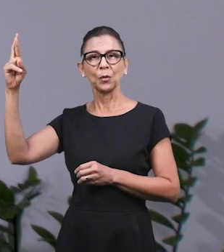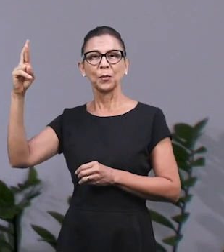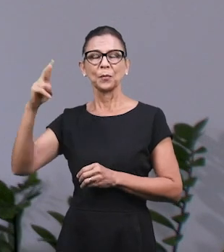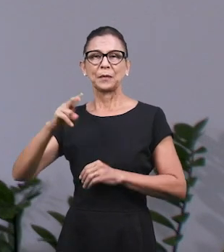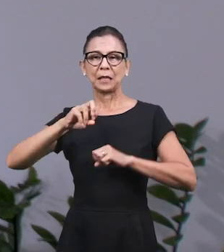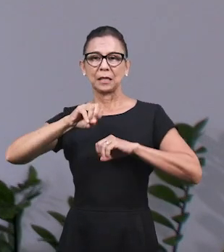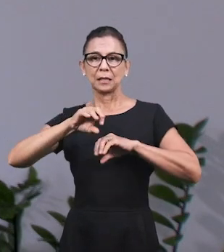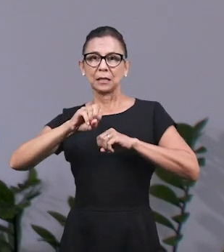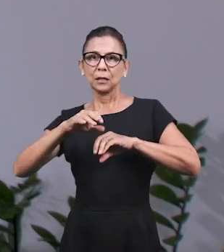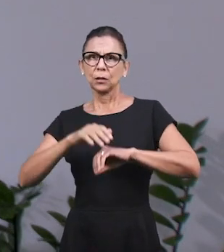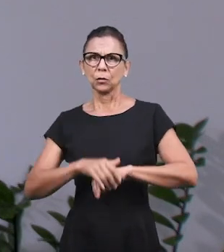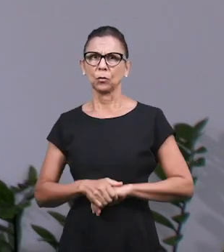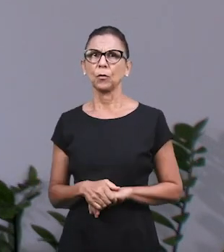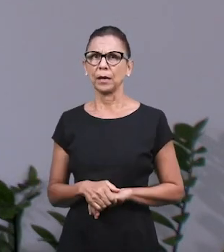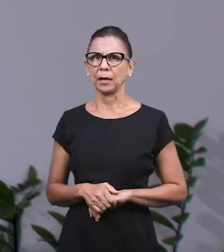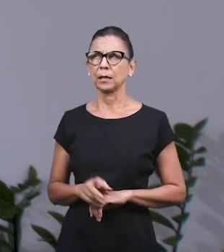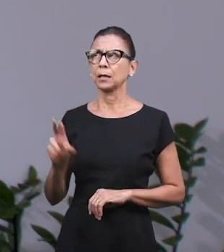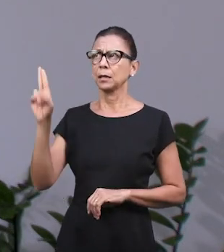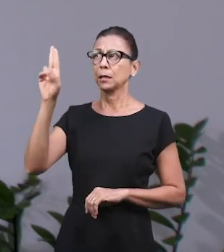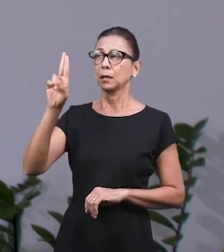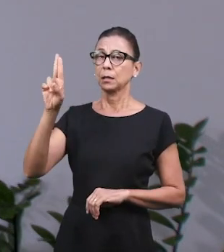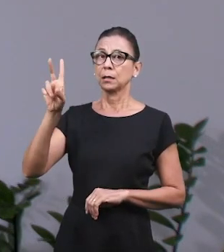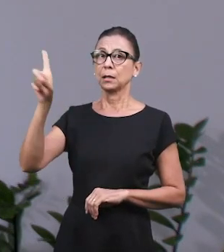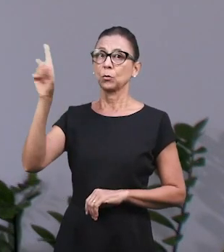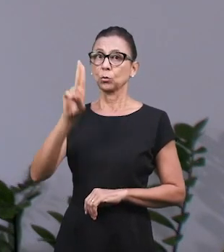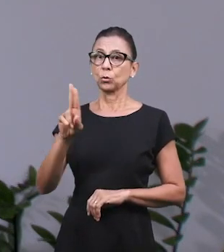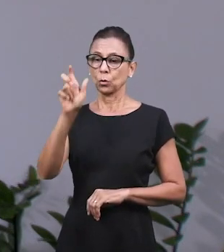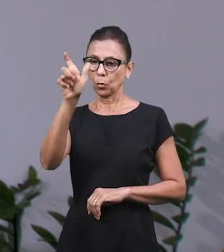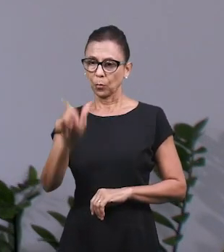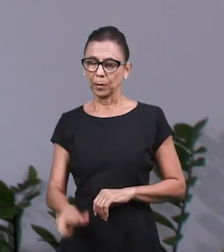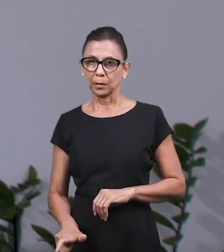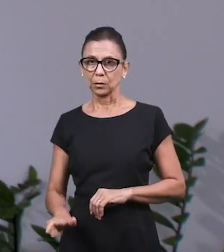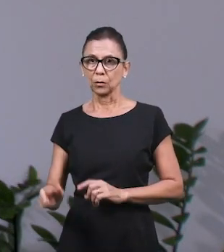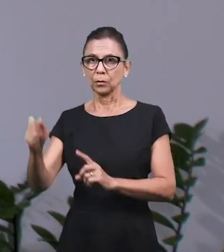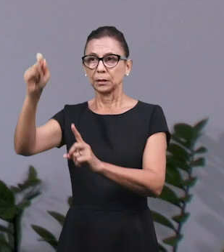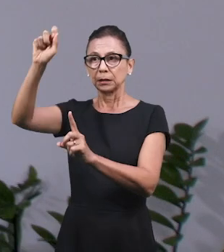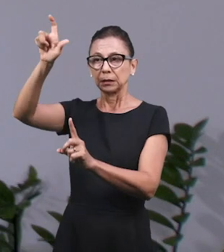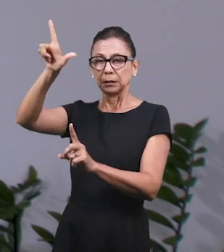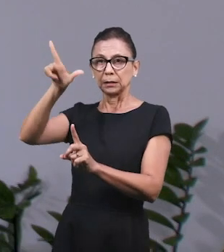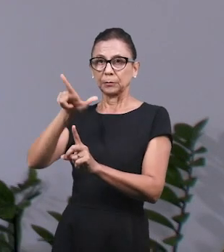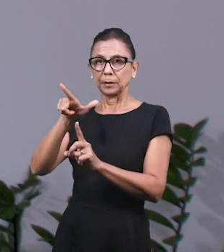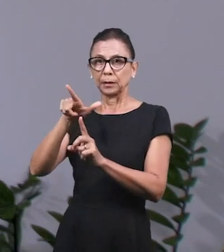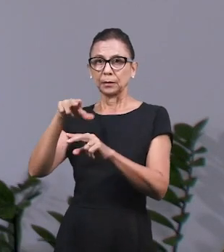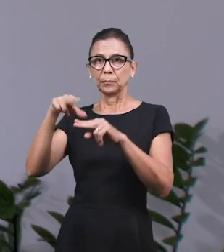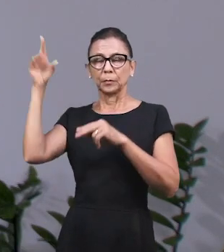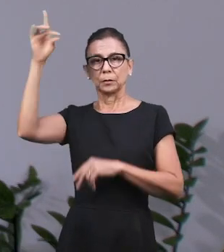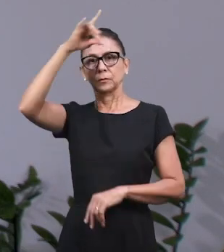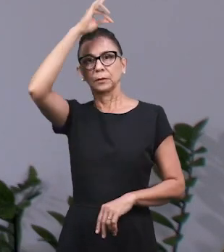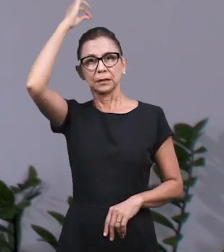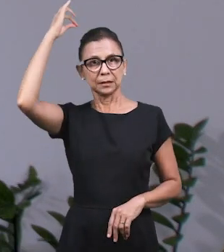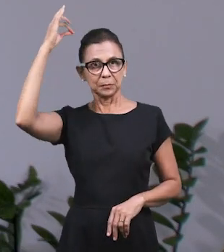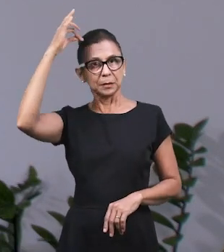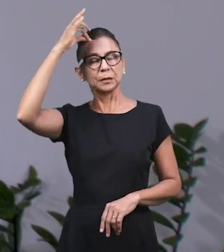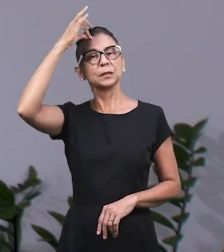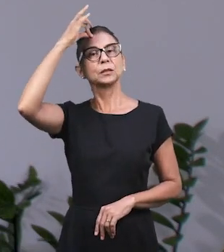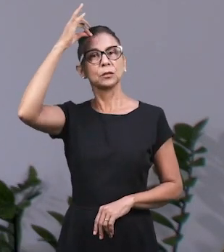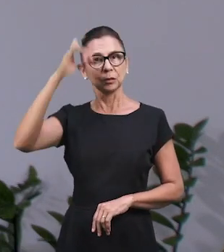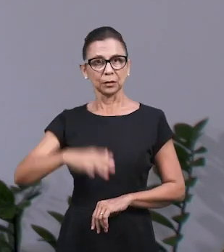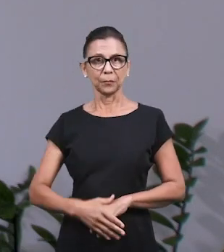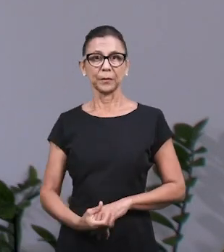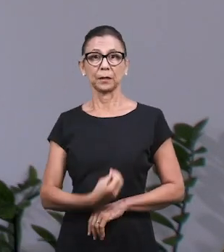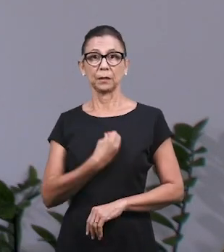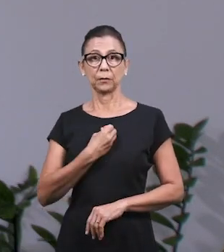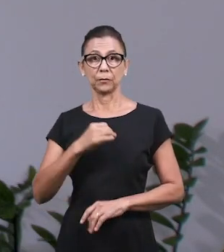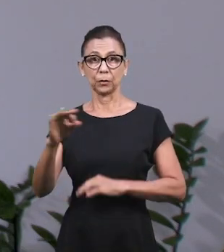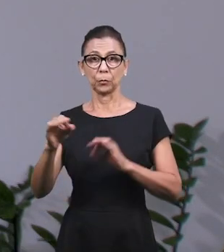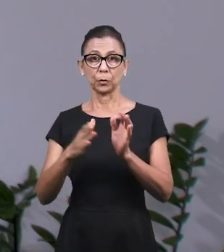serviteurs, a écrit, à ce que nous devons faire et ce que nous ne devons pas faire. Vivre sa parole,